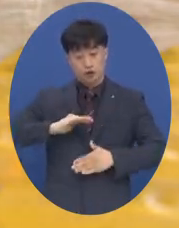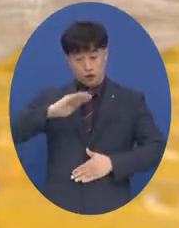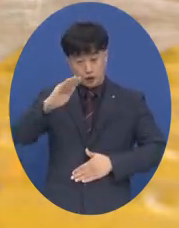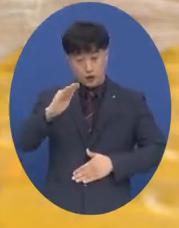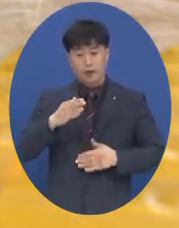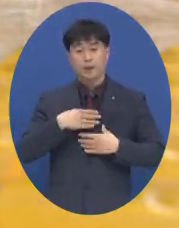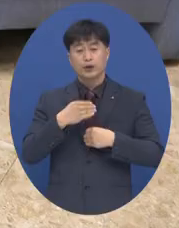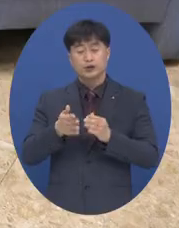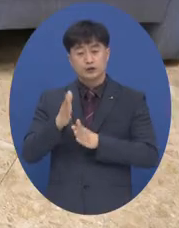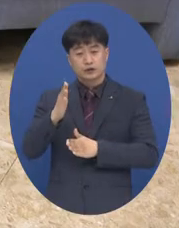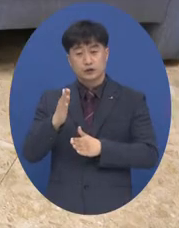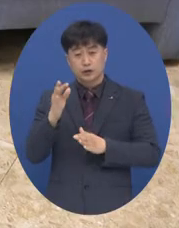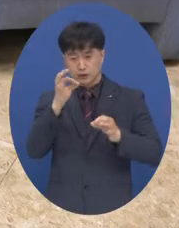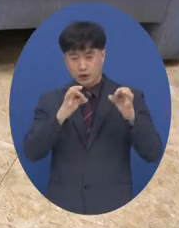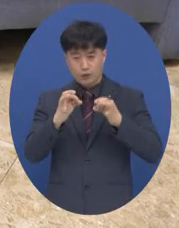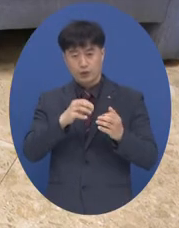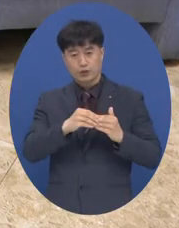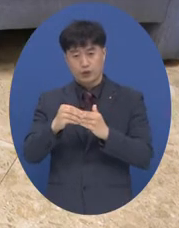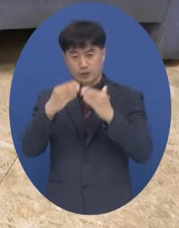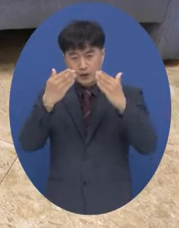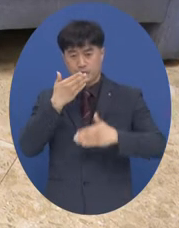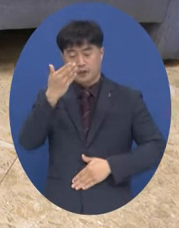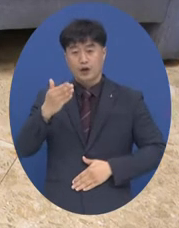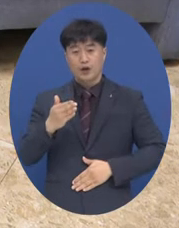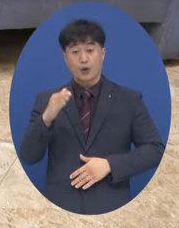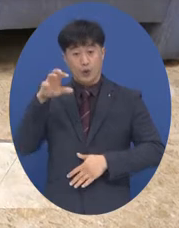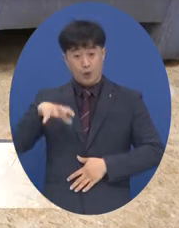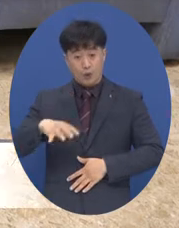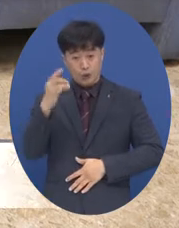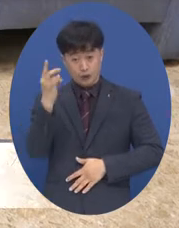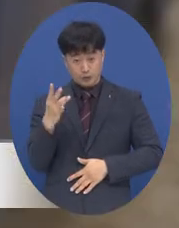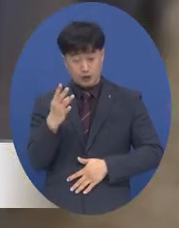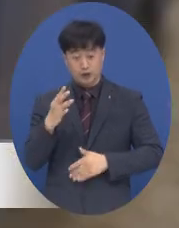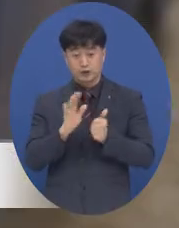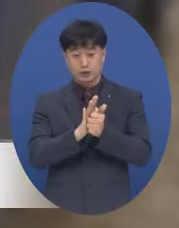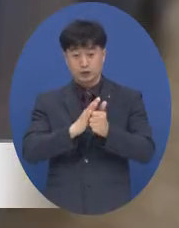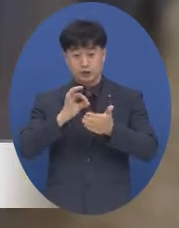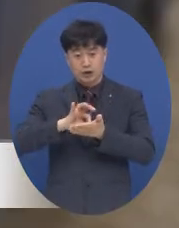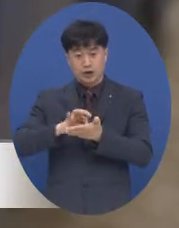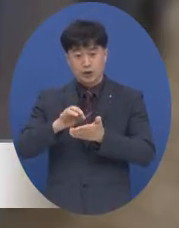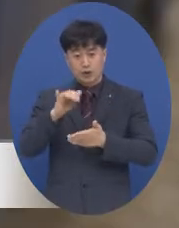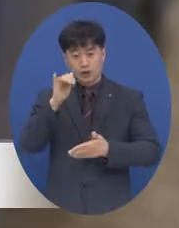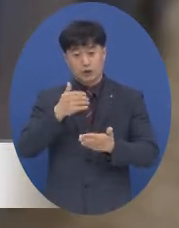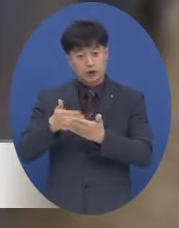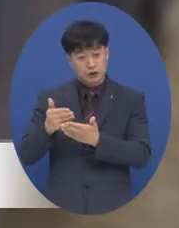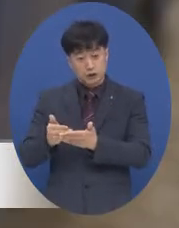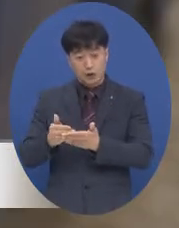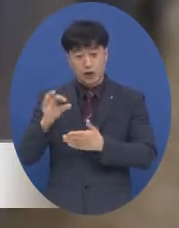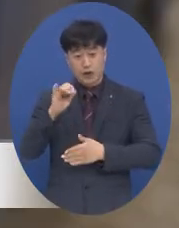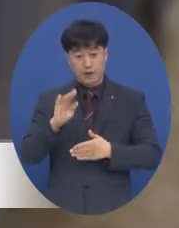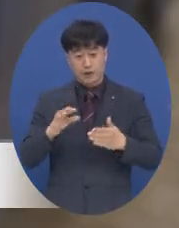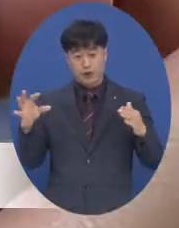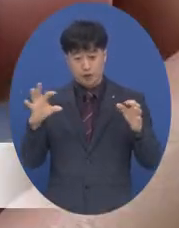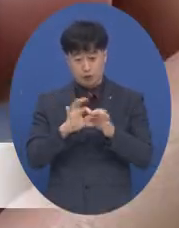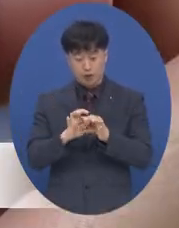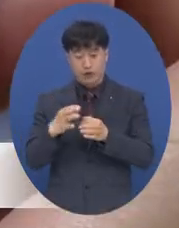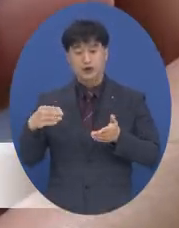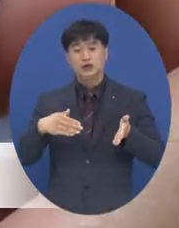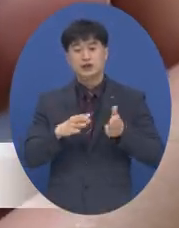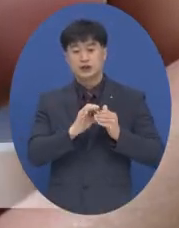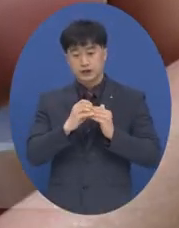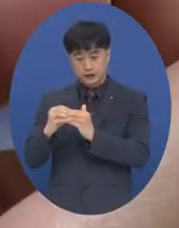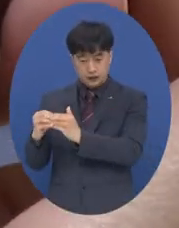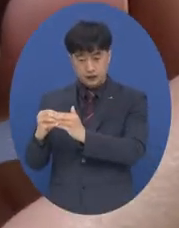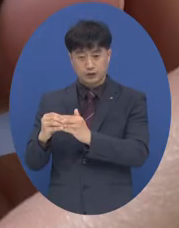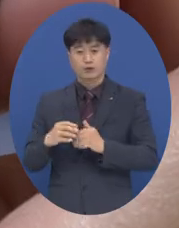편의시설을 찾고 안내 받을 수 있습니다 위치기반 서비스를 활용하고 지도 어플리케이션과 연동의 길안내가